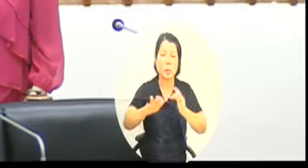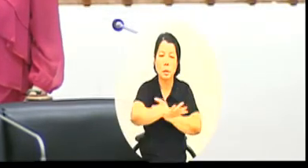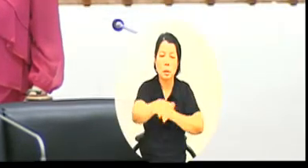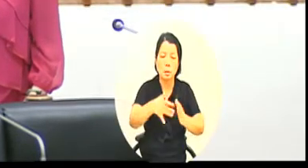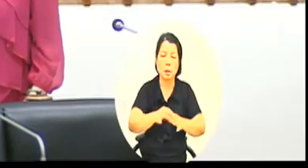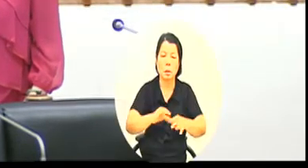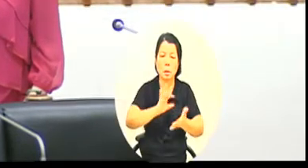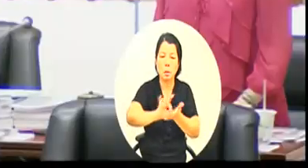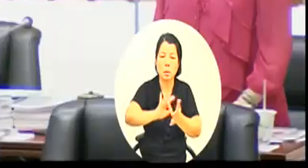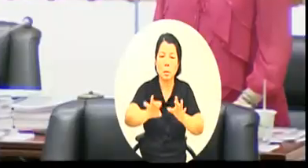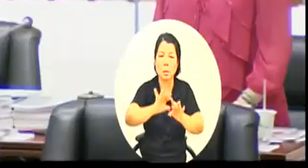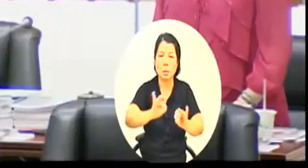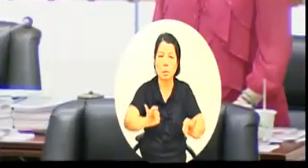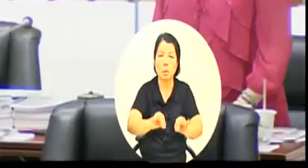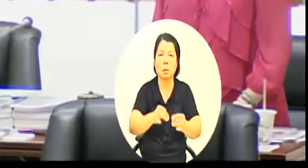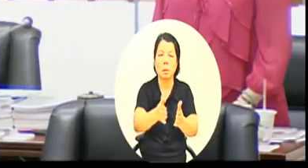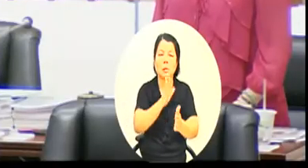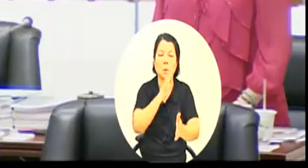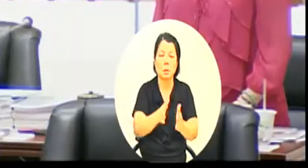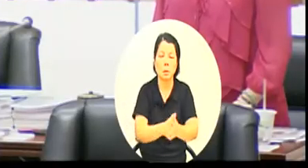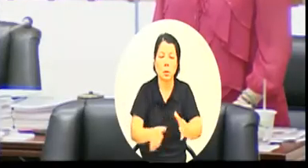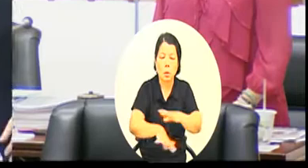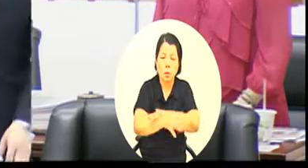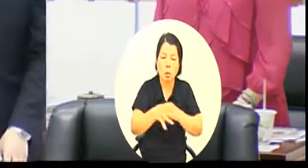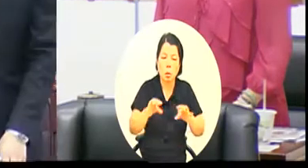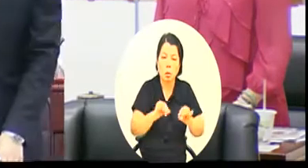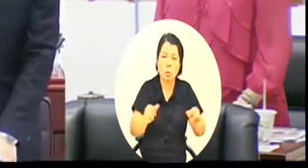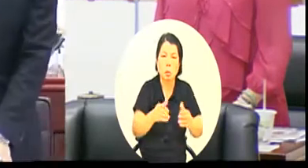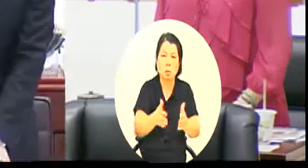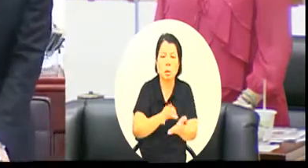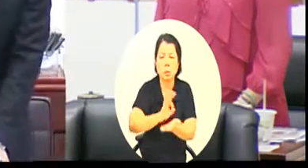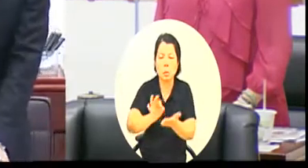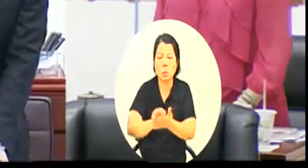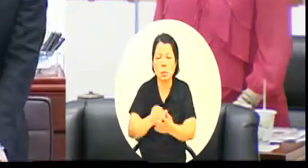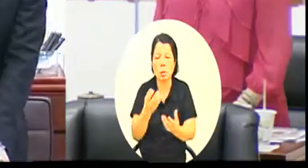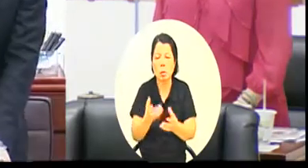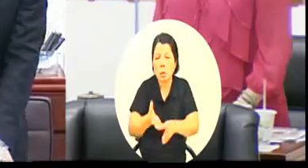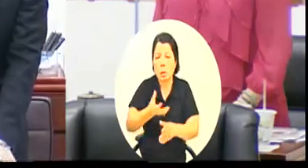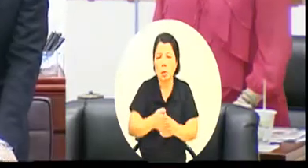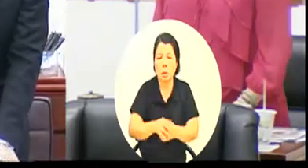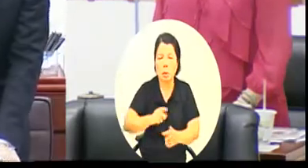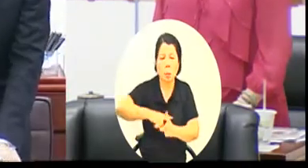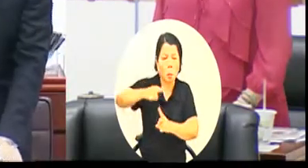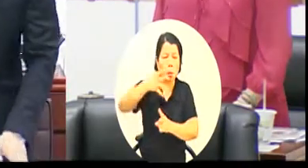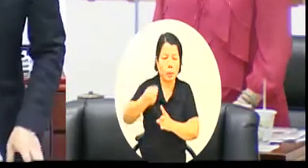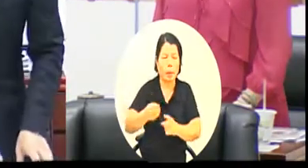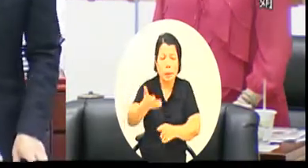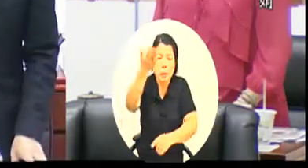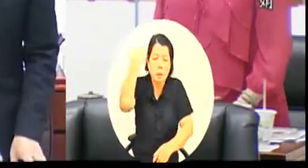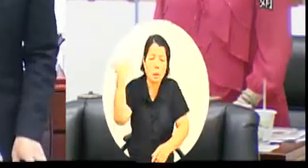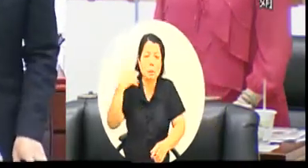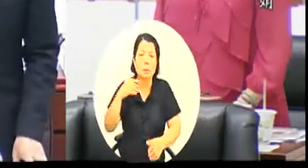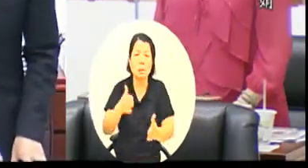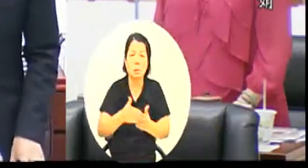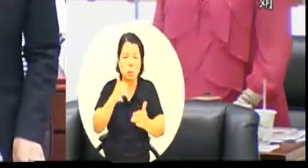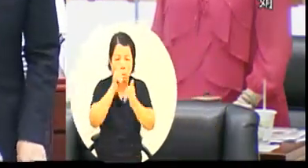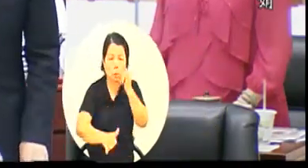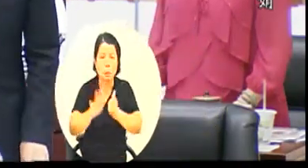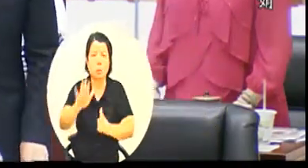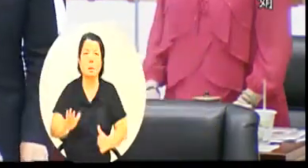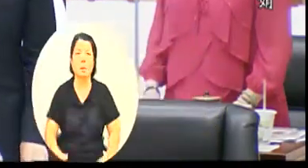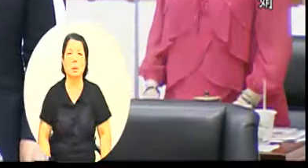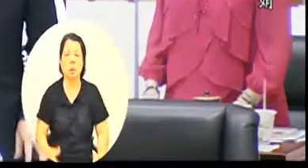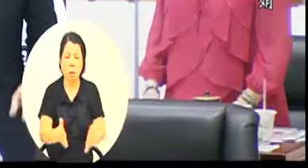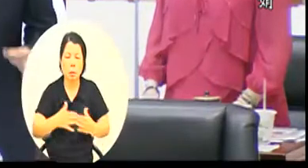本身它使用的容积，其实坦白讲，容积没有那么高。那早期有早期的那个背景，那他把他市场用地给他容积